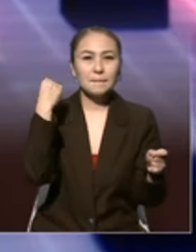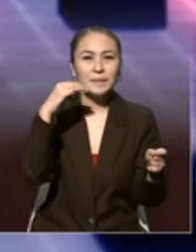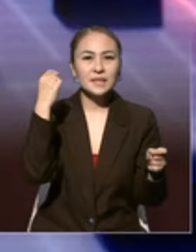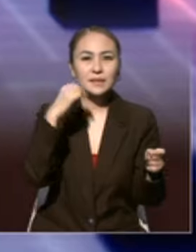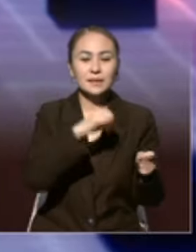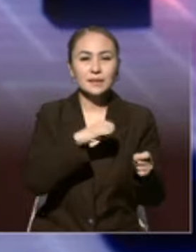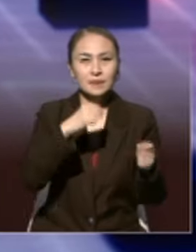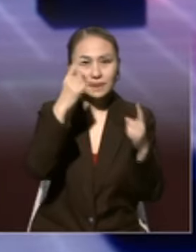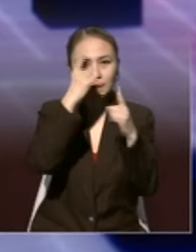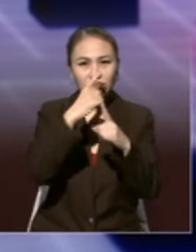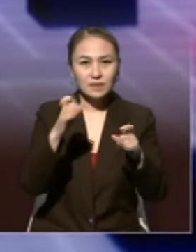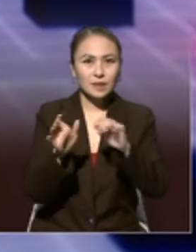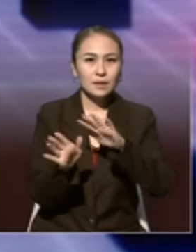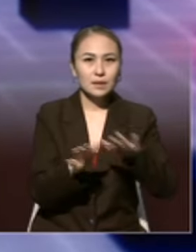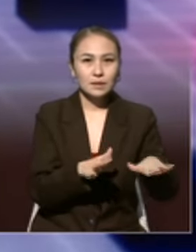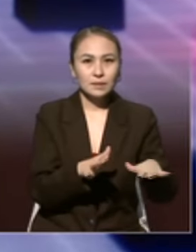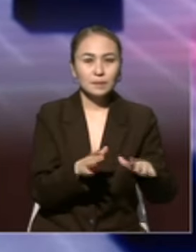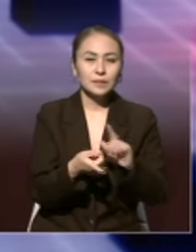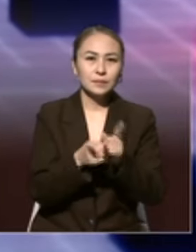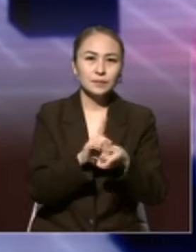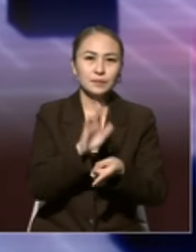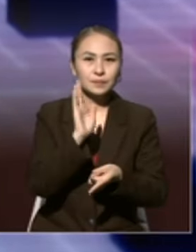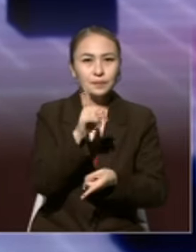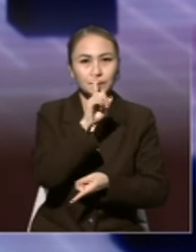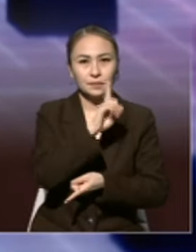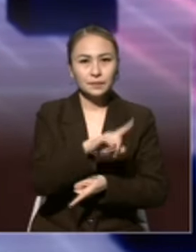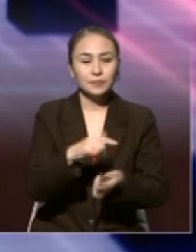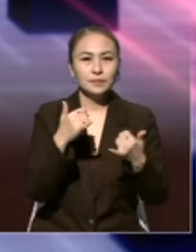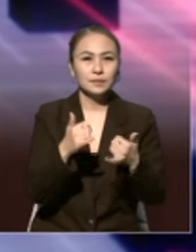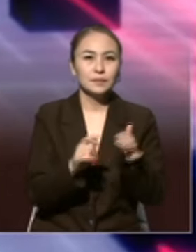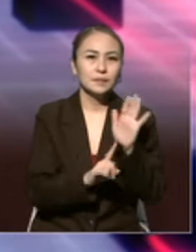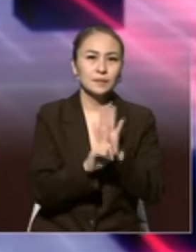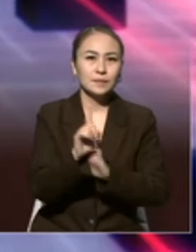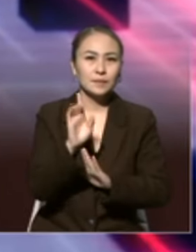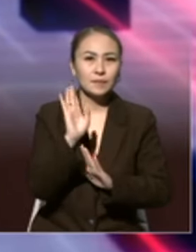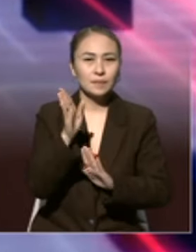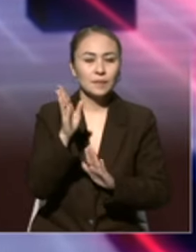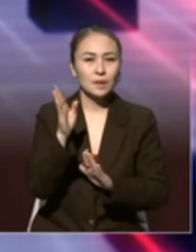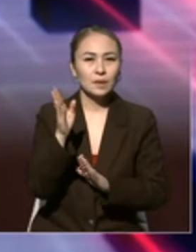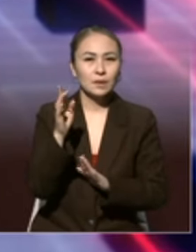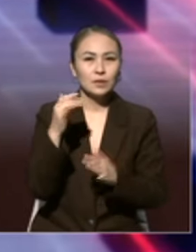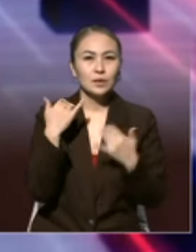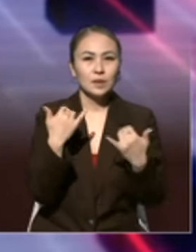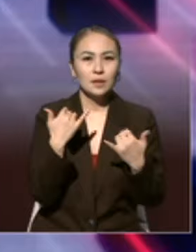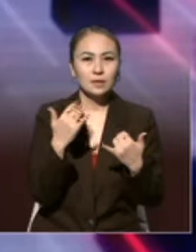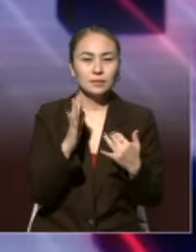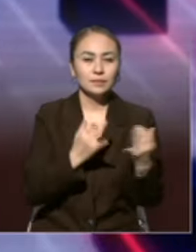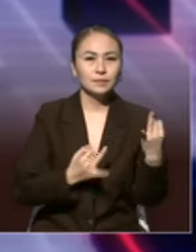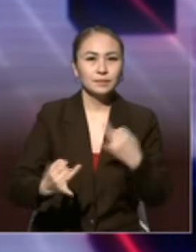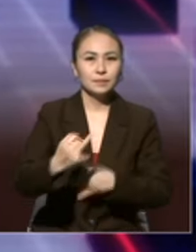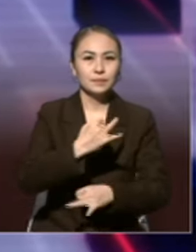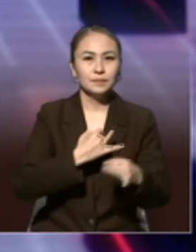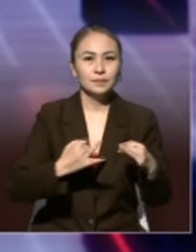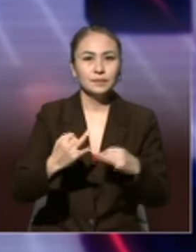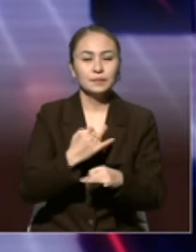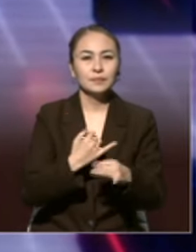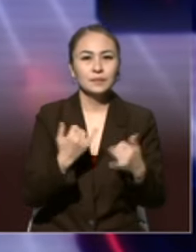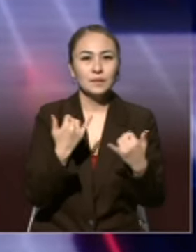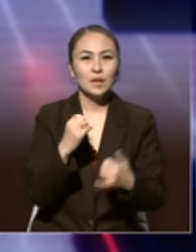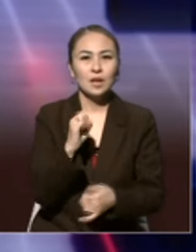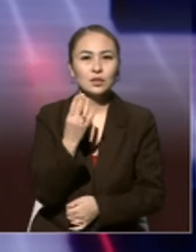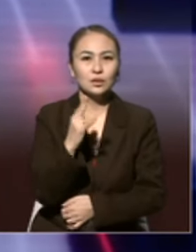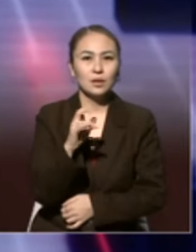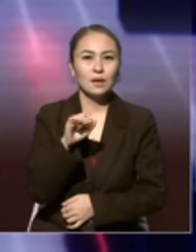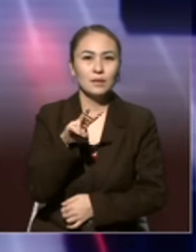президенттің ескертуінен кейін түзеле ме? Біз осыдан сабақ аламыз ба? Дәл қазір талқылайық. Бүгін